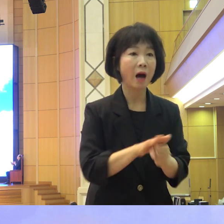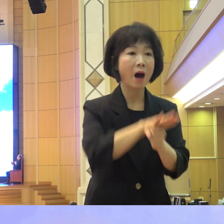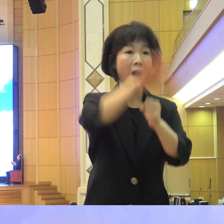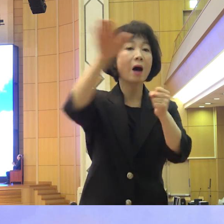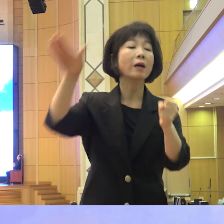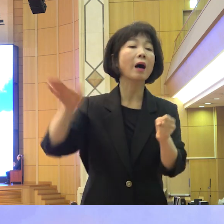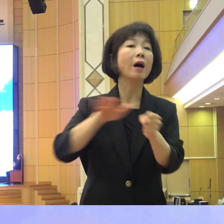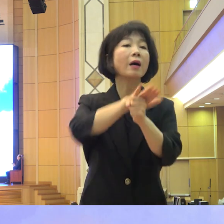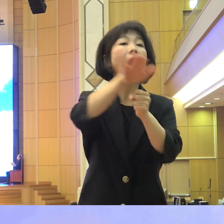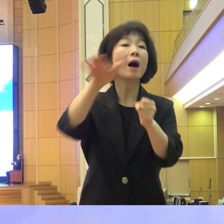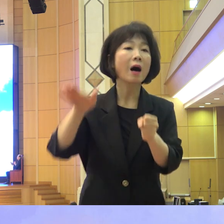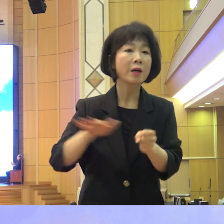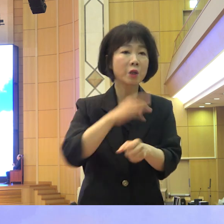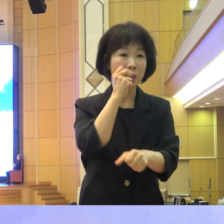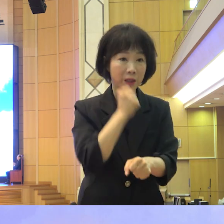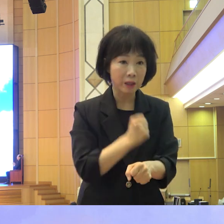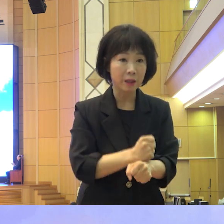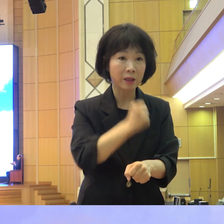날